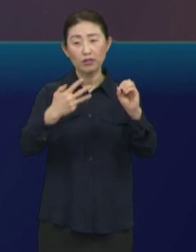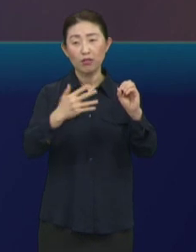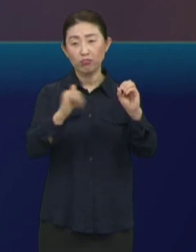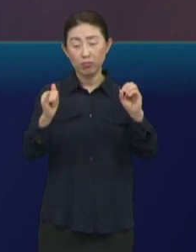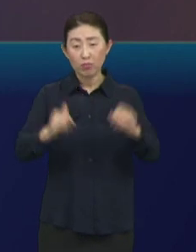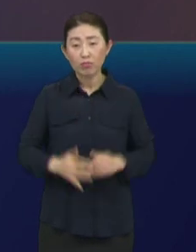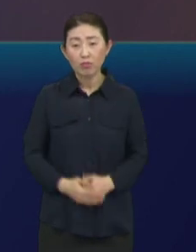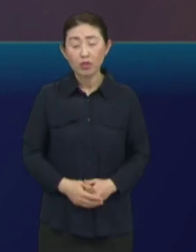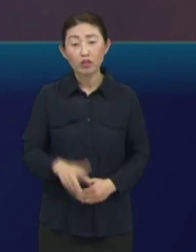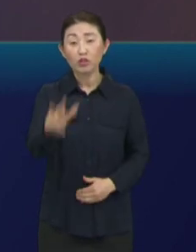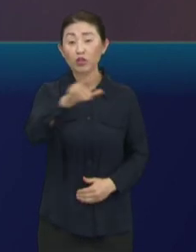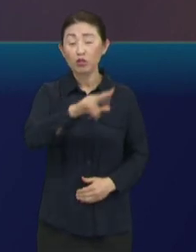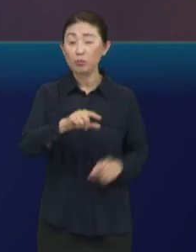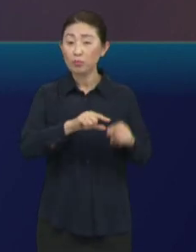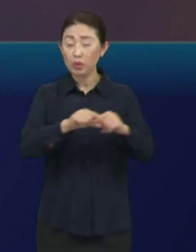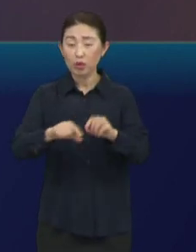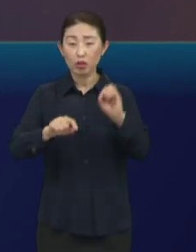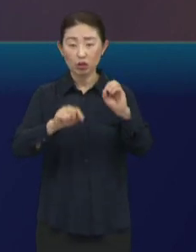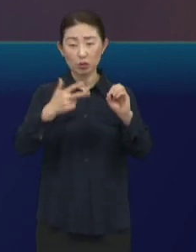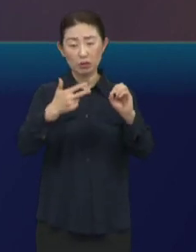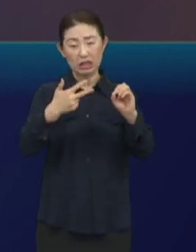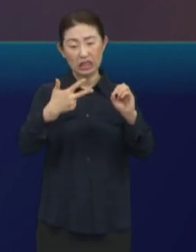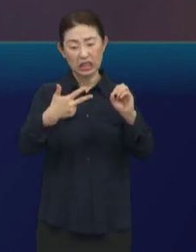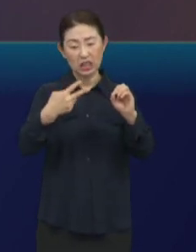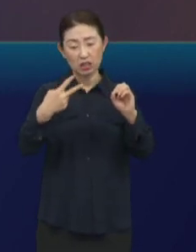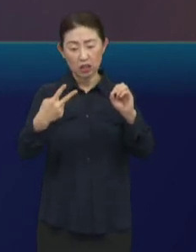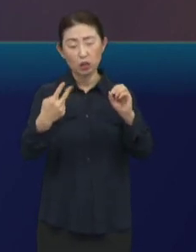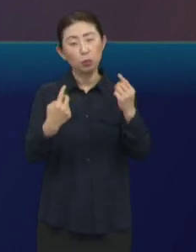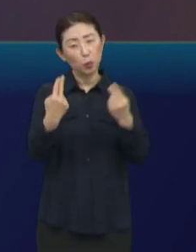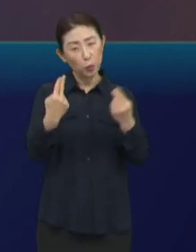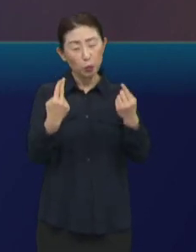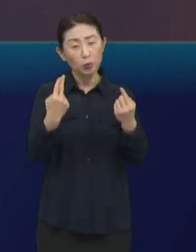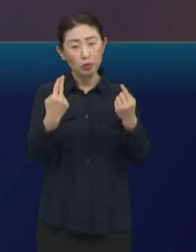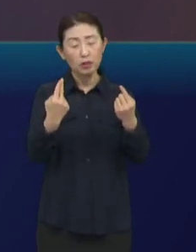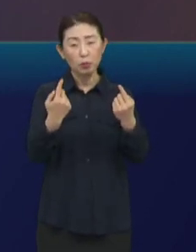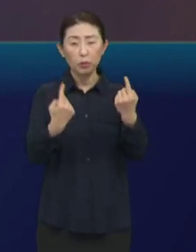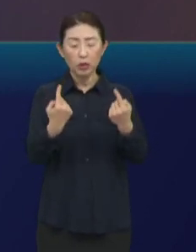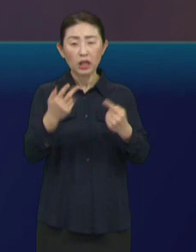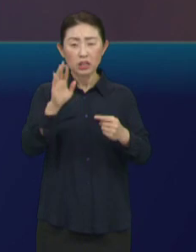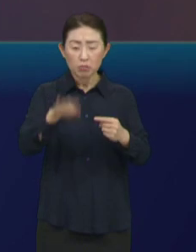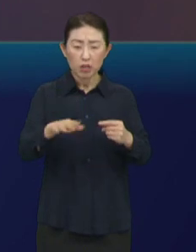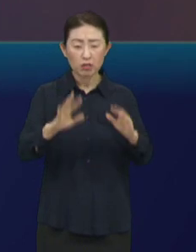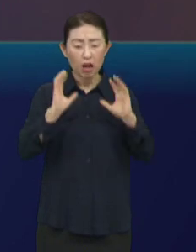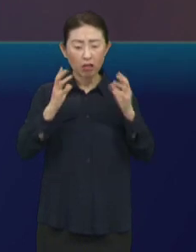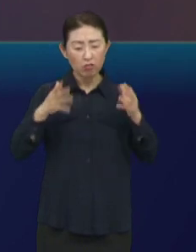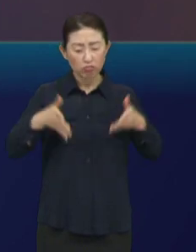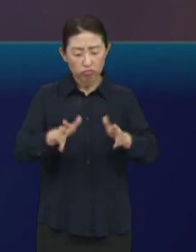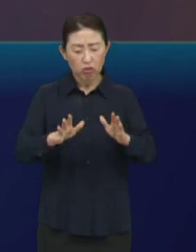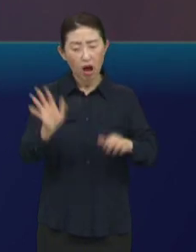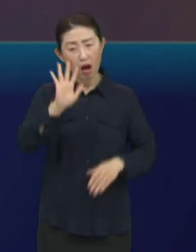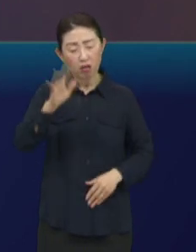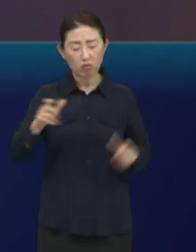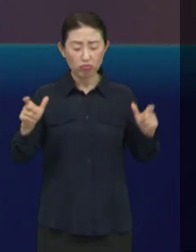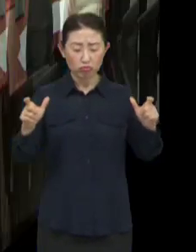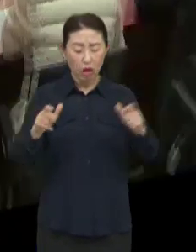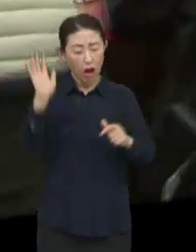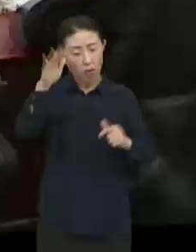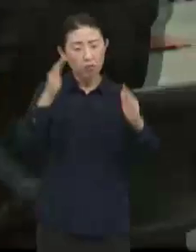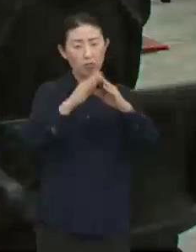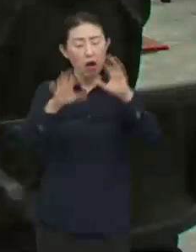떨어졌습니다. 전국 0.72명에 비해선 조금 높지만 지역 소멸 위기에 직면했음은 부인할 수 없는